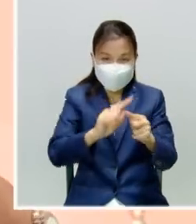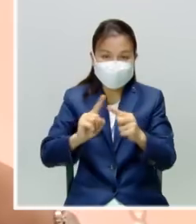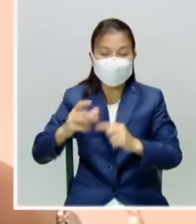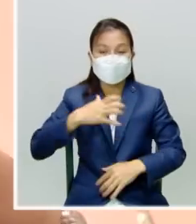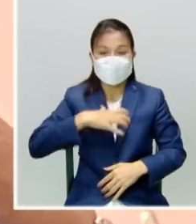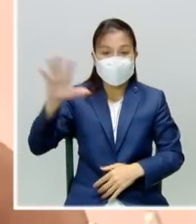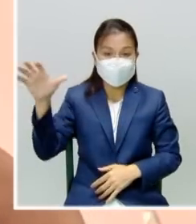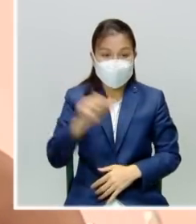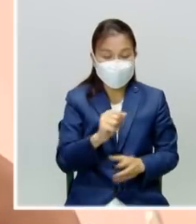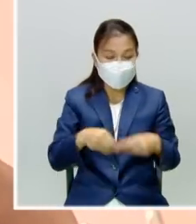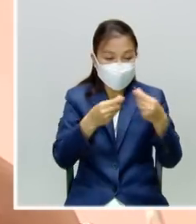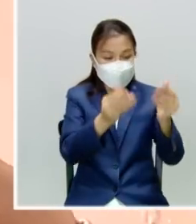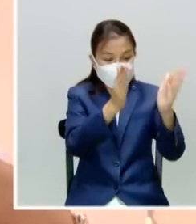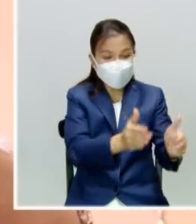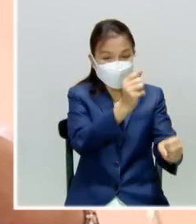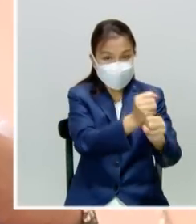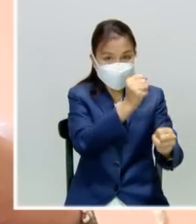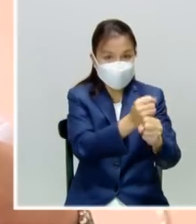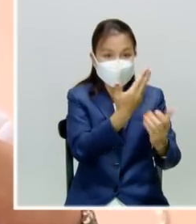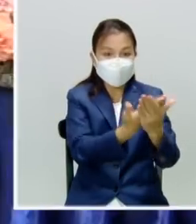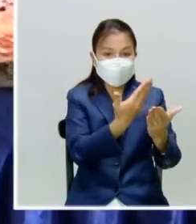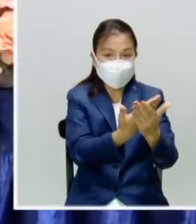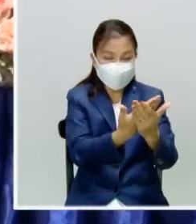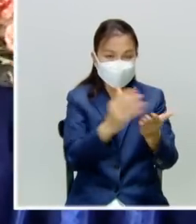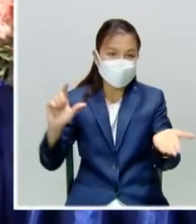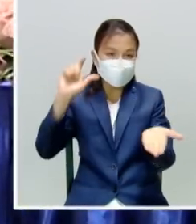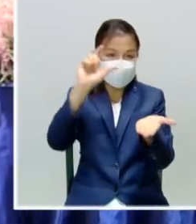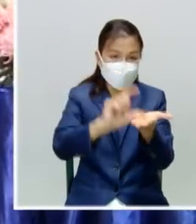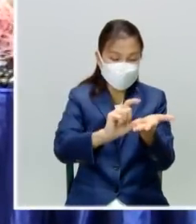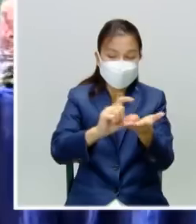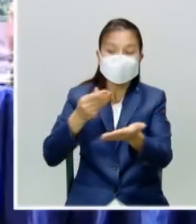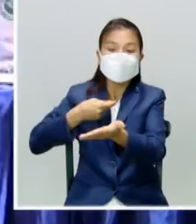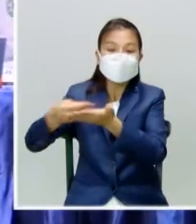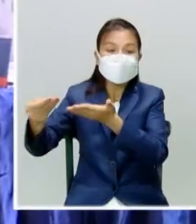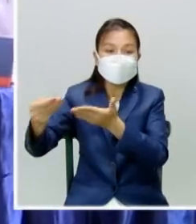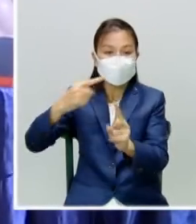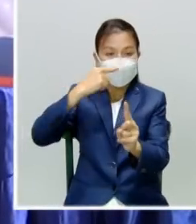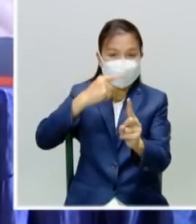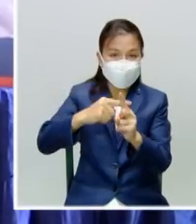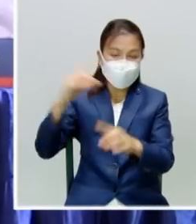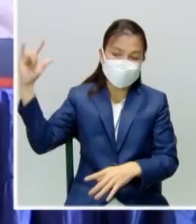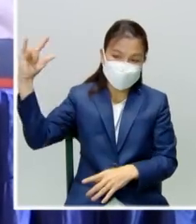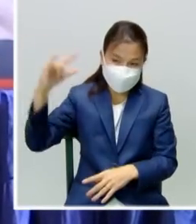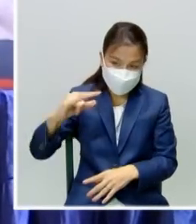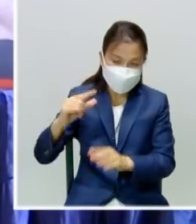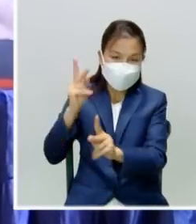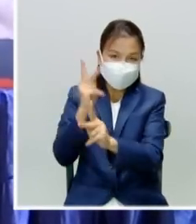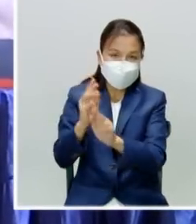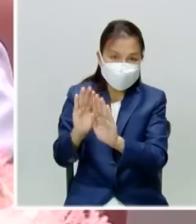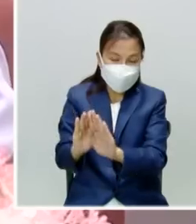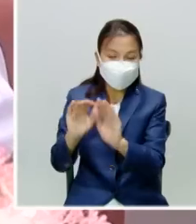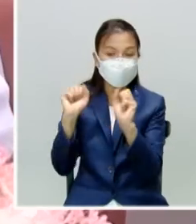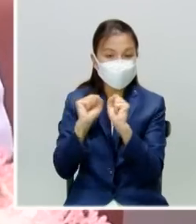การนำไปฉีดให้กับบุคลากรในราคาต้นทุนที่ซื้อวัคซีนมาบวกค่าขนส่งค่าเก็บรักษาและค่า